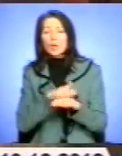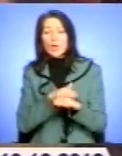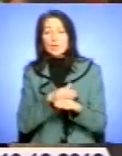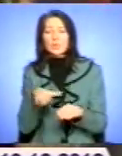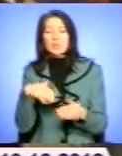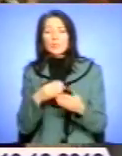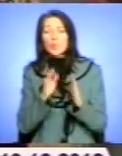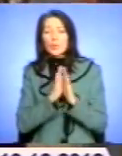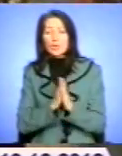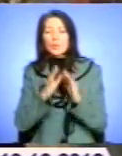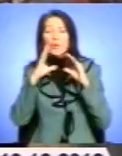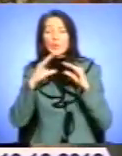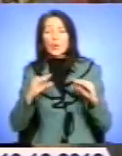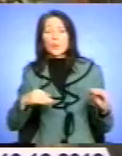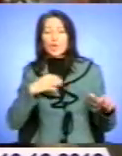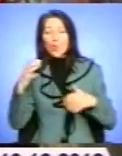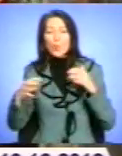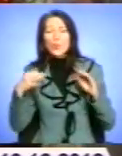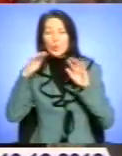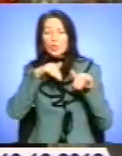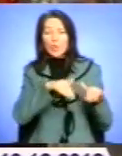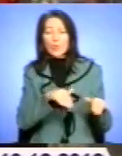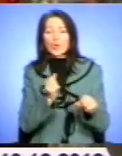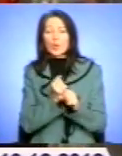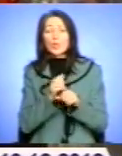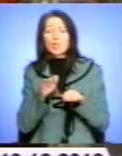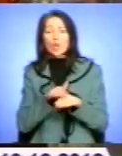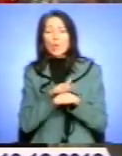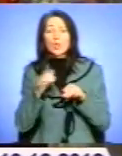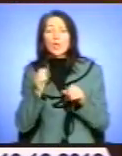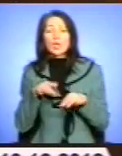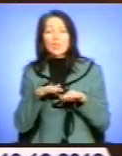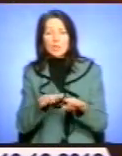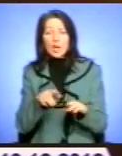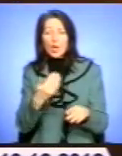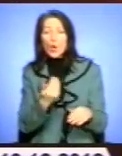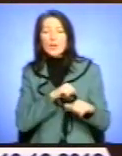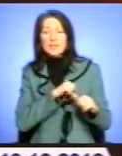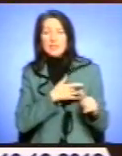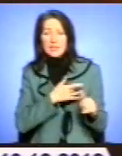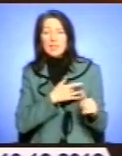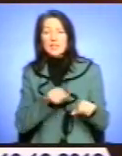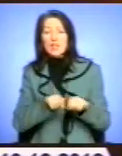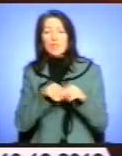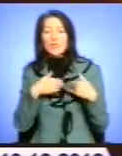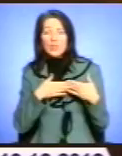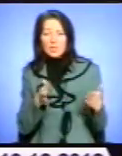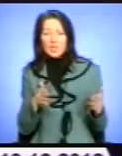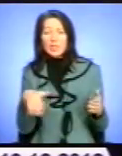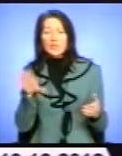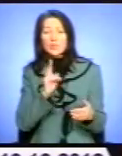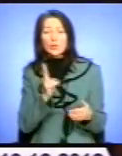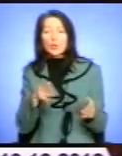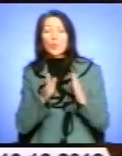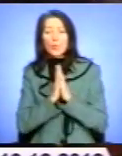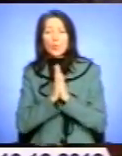рятує хворих і без ліку творить добрі діла. Його серце відкрите для всіх, хто може з вірою попросити його допомогти. Він нікому не